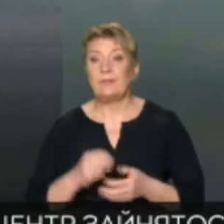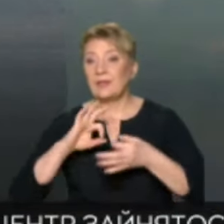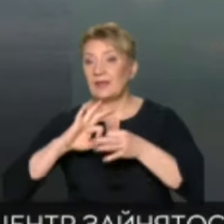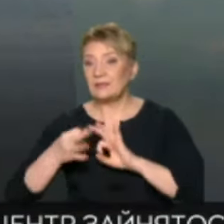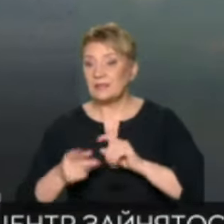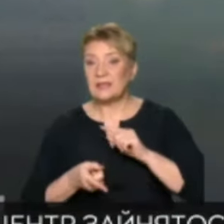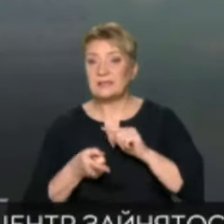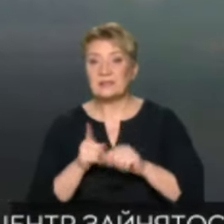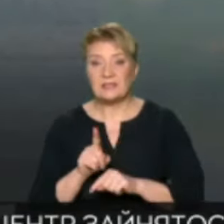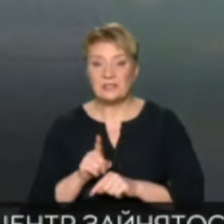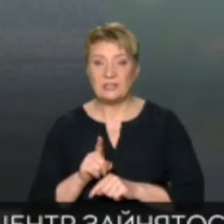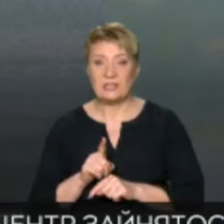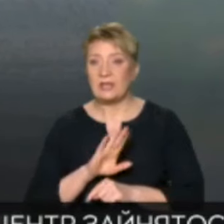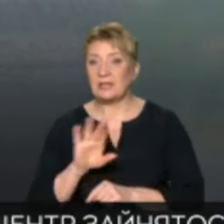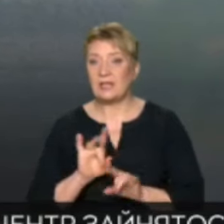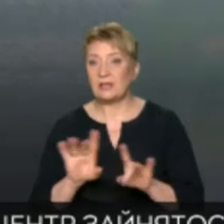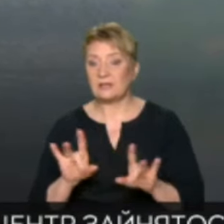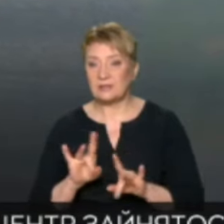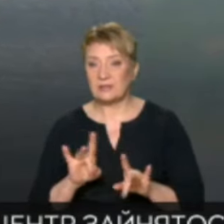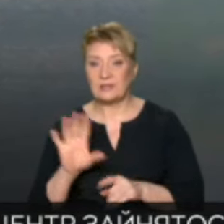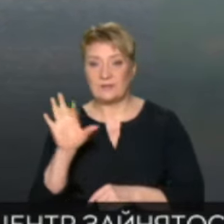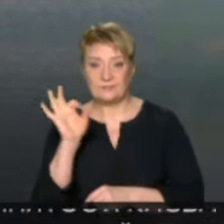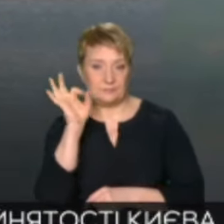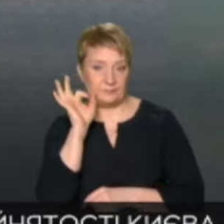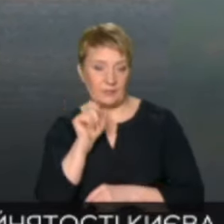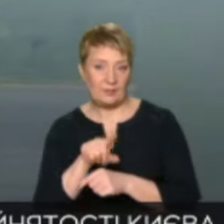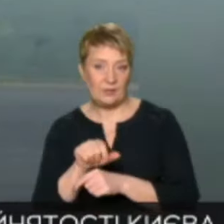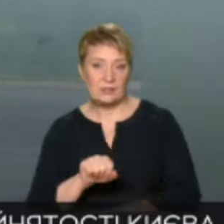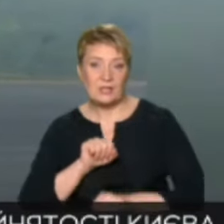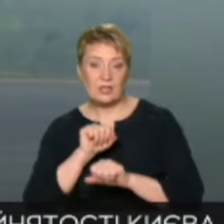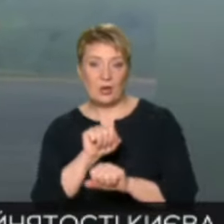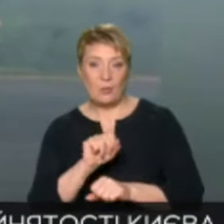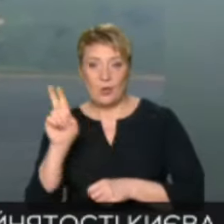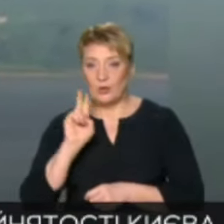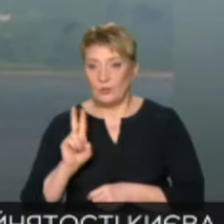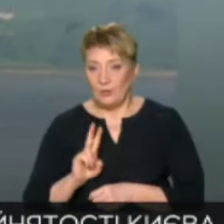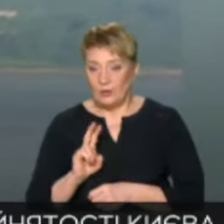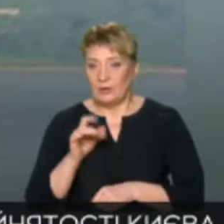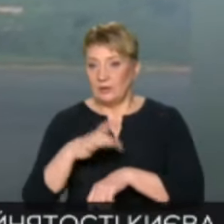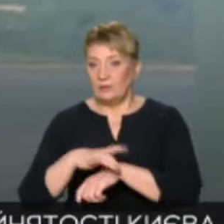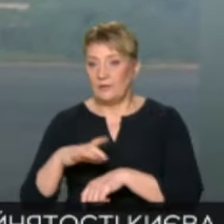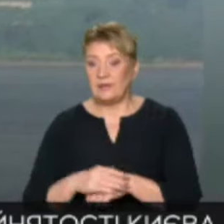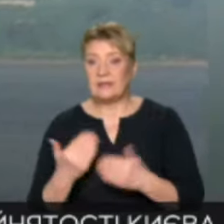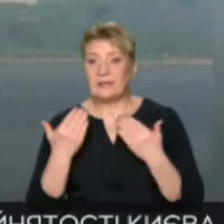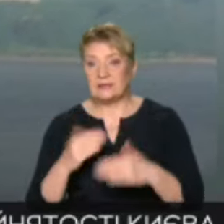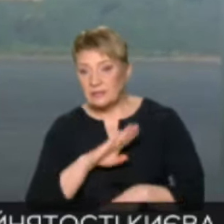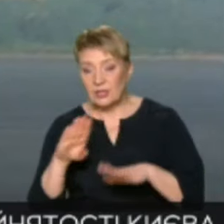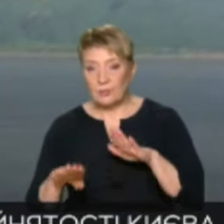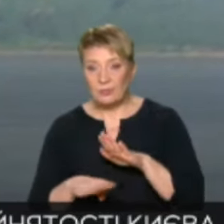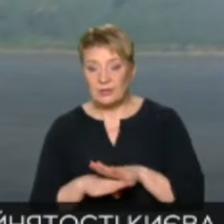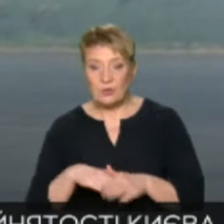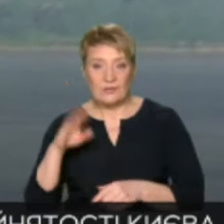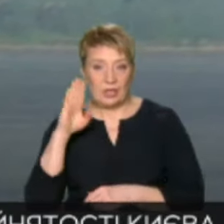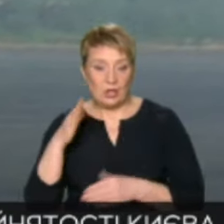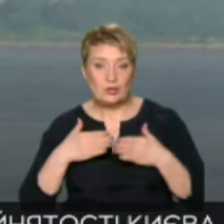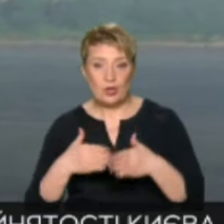знищення він не розповів. К-27, нагадаю, призначений для оборони флоту і здатен виявляти сучасні підводні човни та надводні цілі,